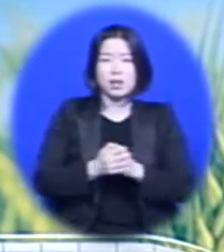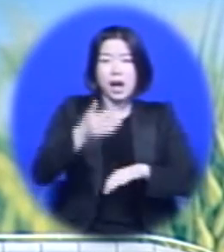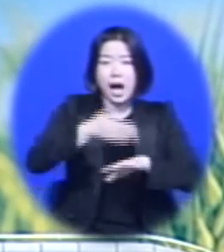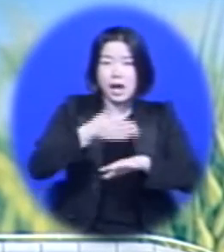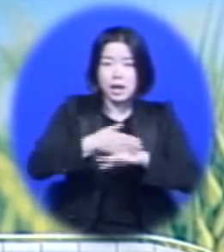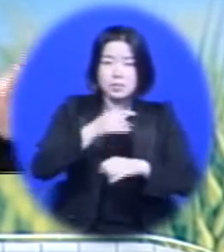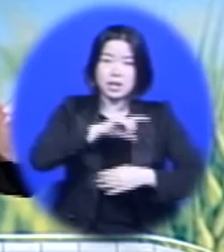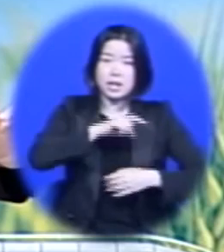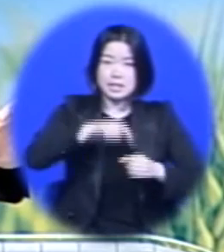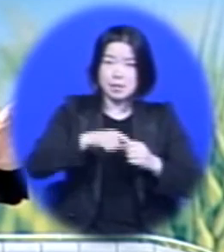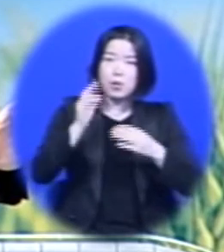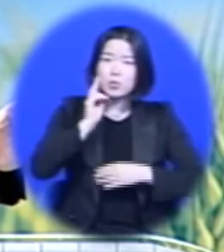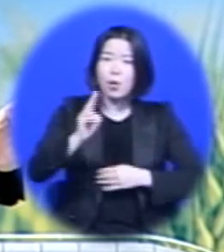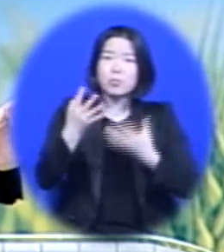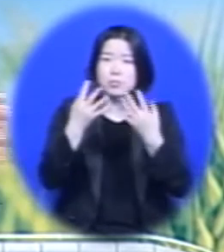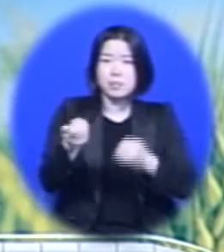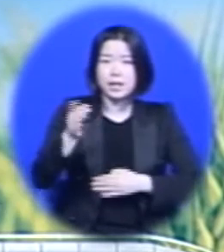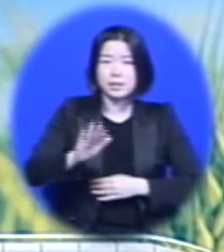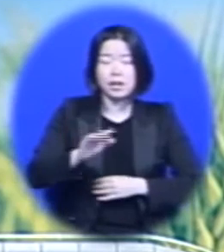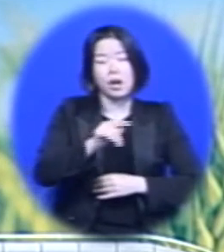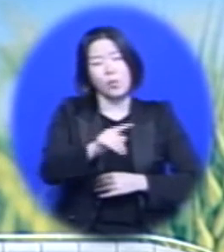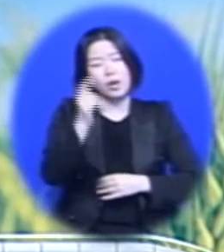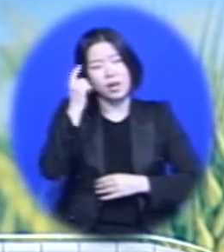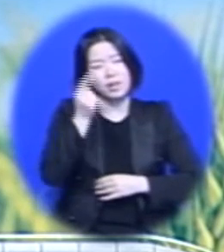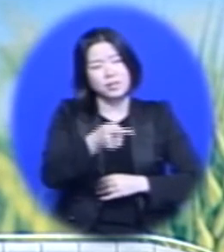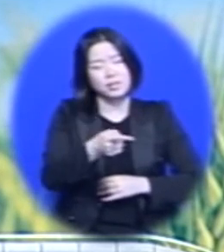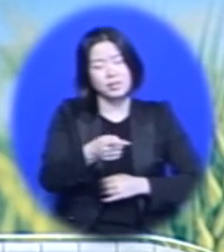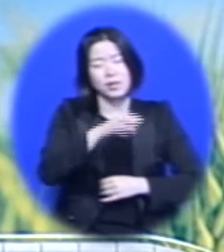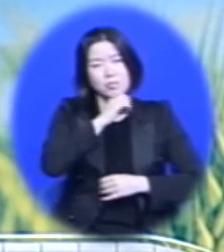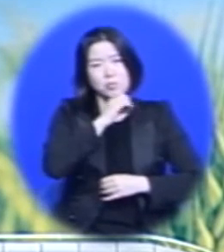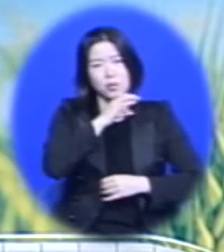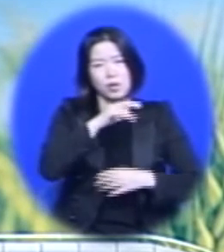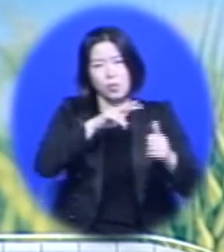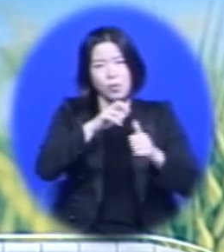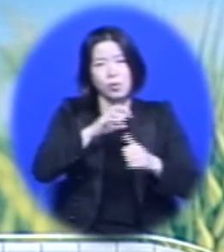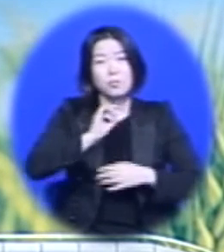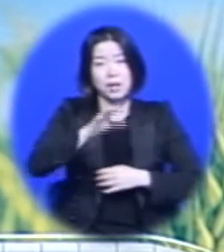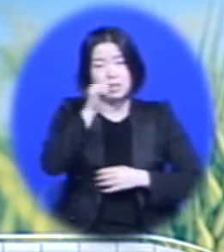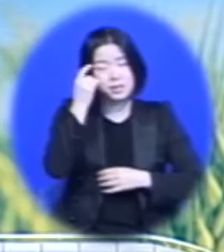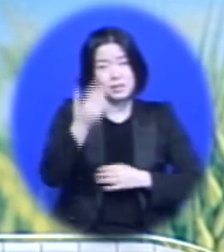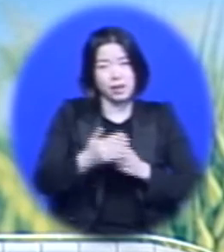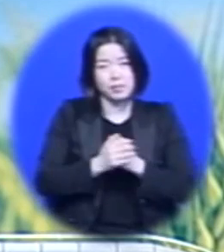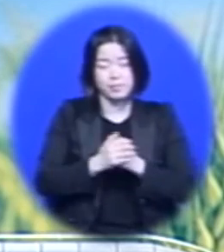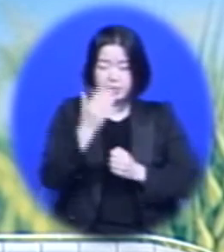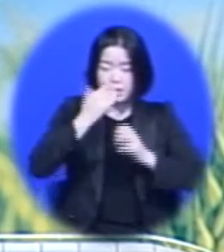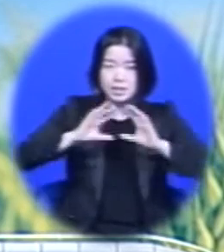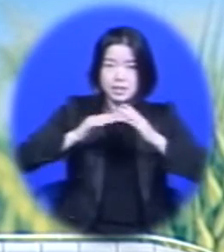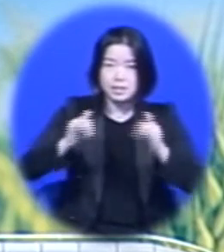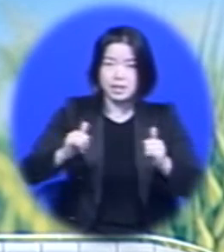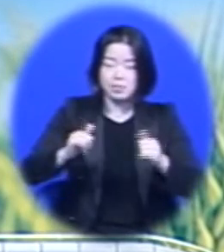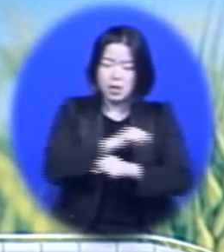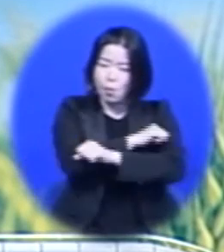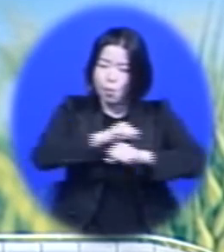감사할 제목이 너무 많은데 왜 저렇게 불평하고 원망만 할까? 이스라엘 백성들이 광야 40년을